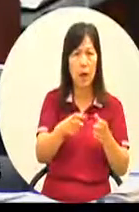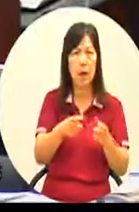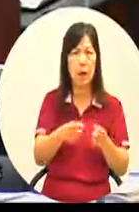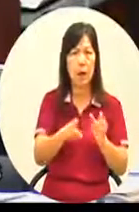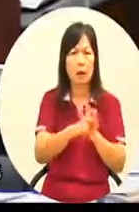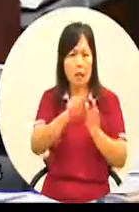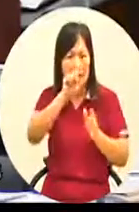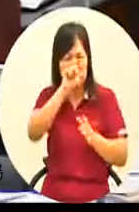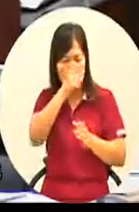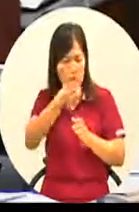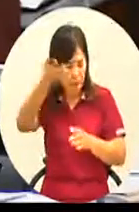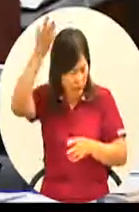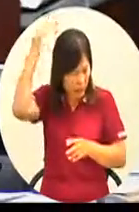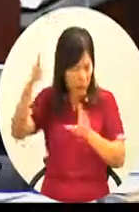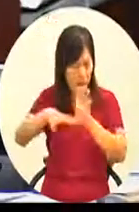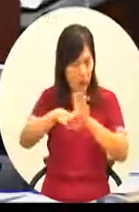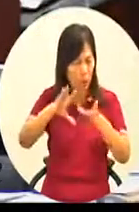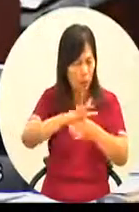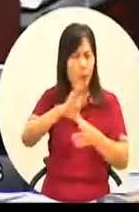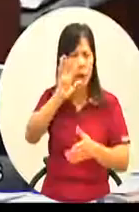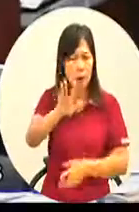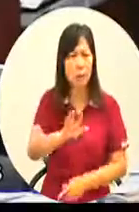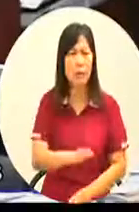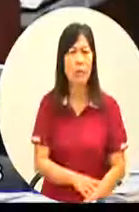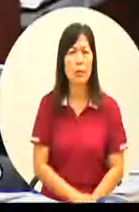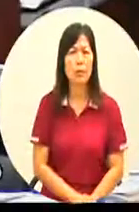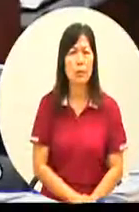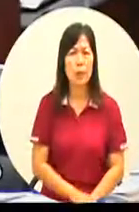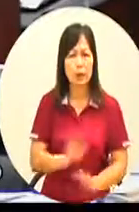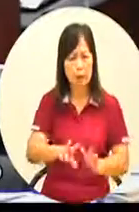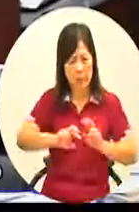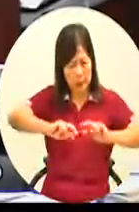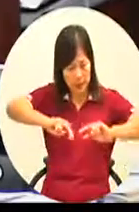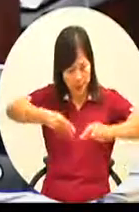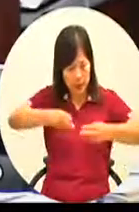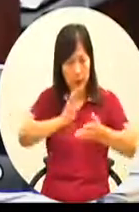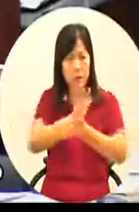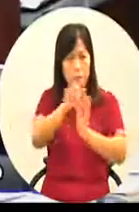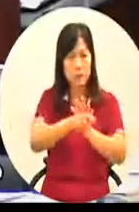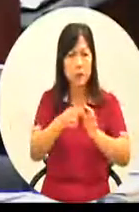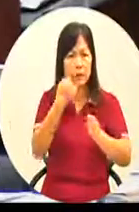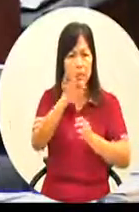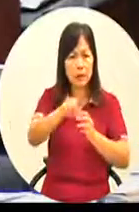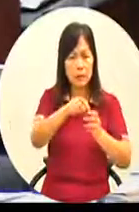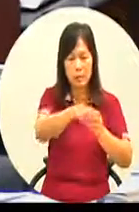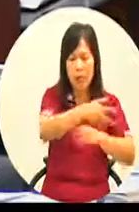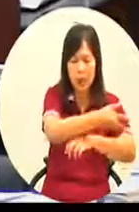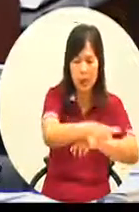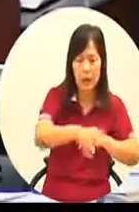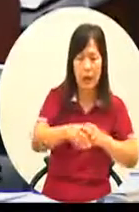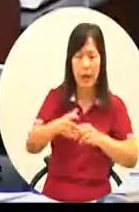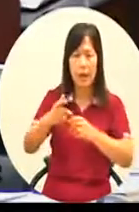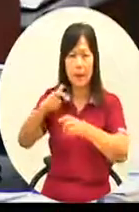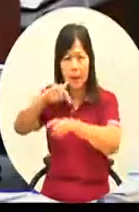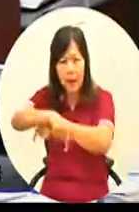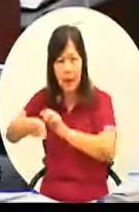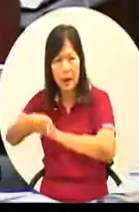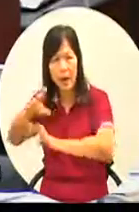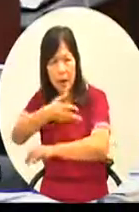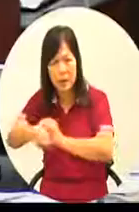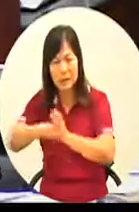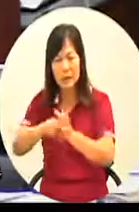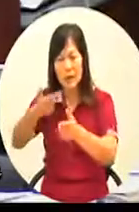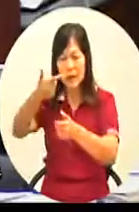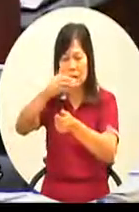显较早因的文化出来。但即马按着甲改，伊是讲伫迄个北四坑啊、南四坑啊，迄含六股要改改